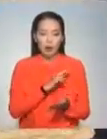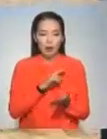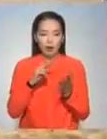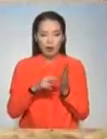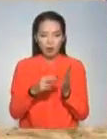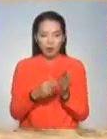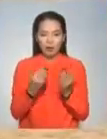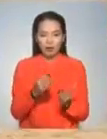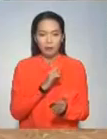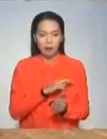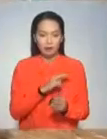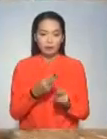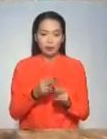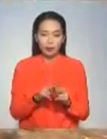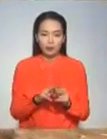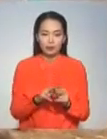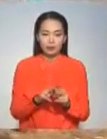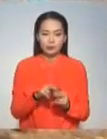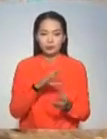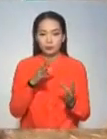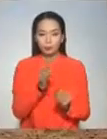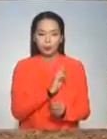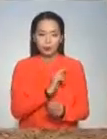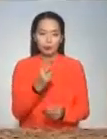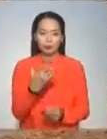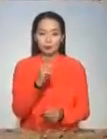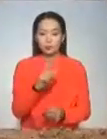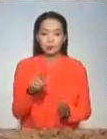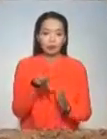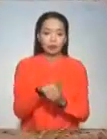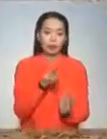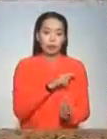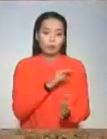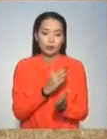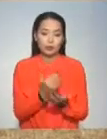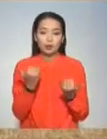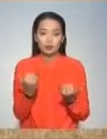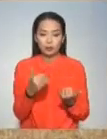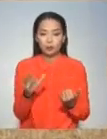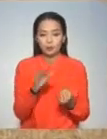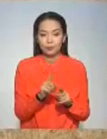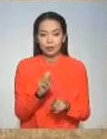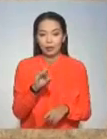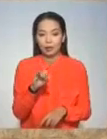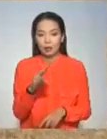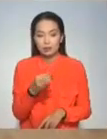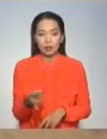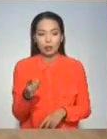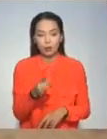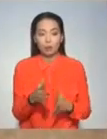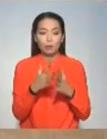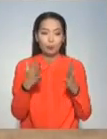будущем. Предприимчивая семья обеспечивает работой 25 человек. К слову, на сегодня в Аральском районе ведут дела